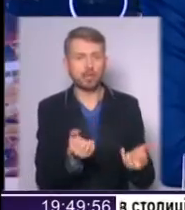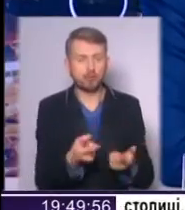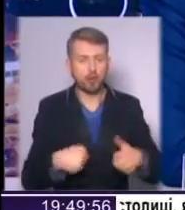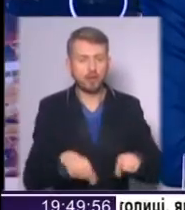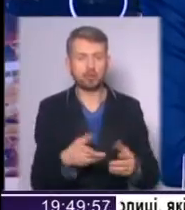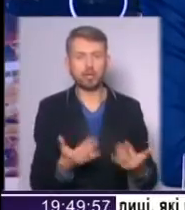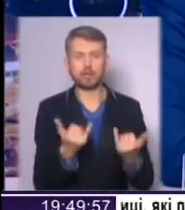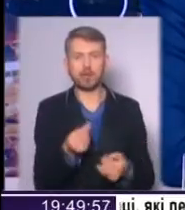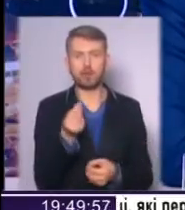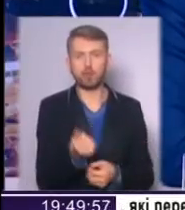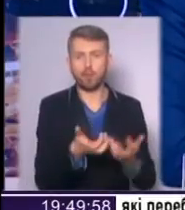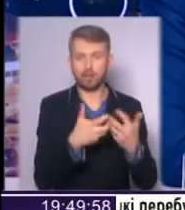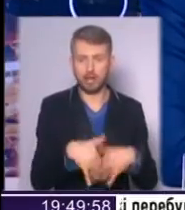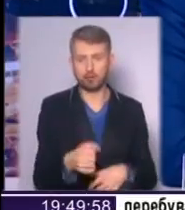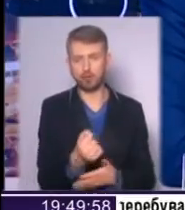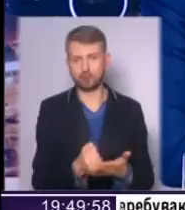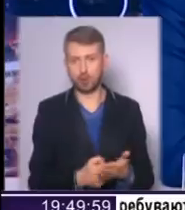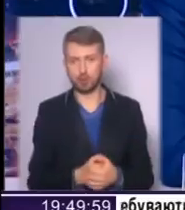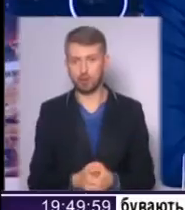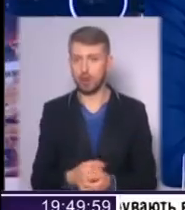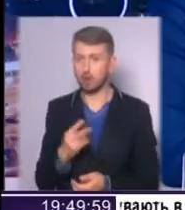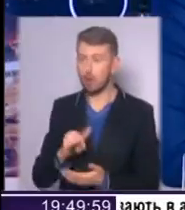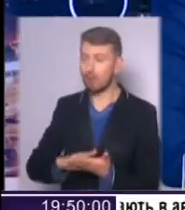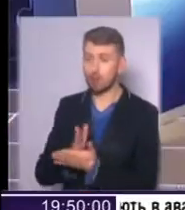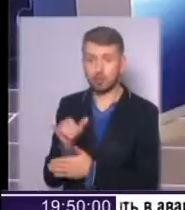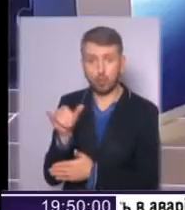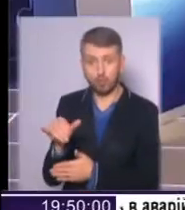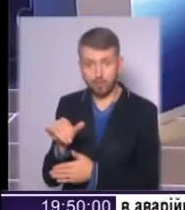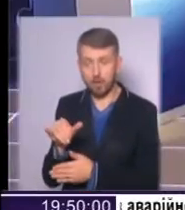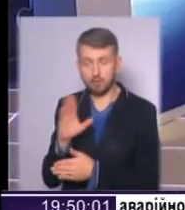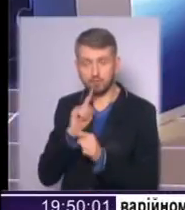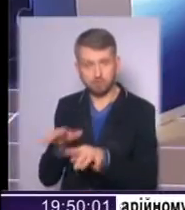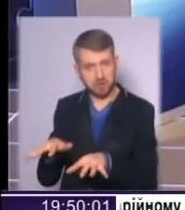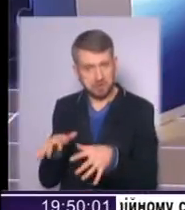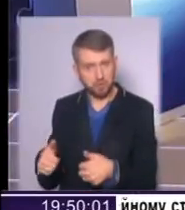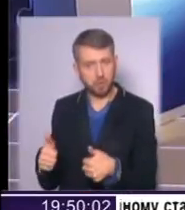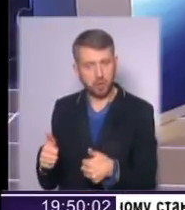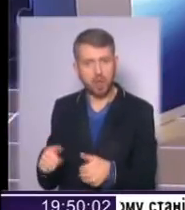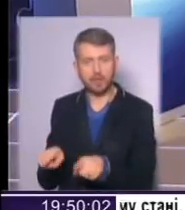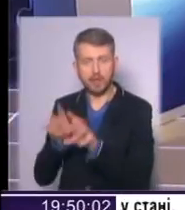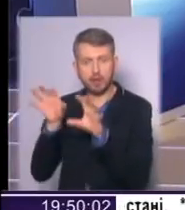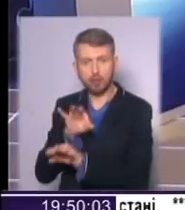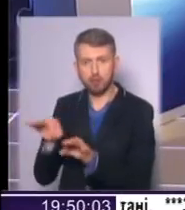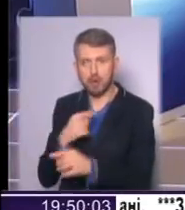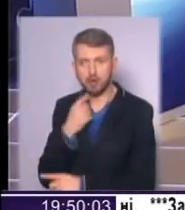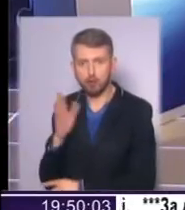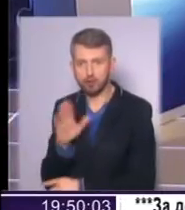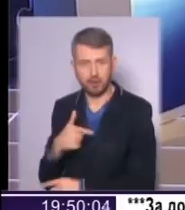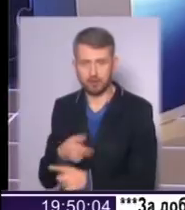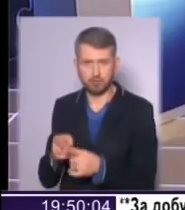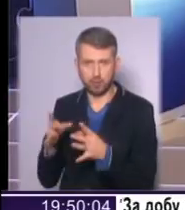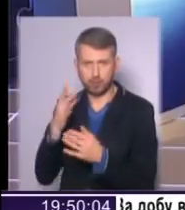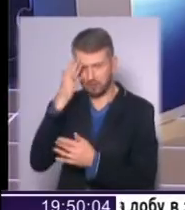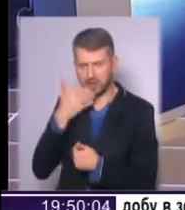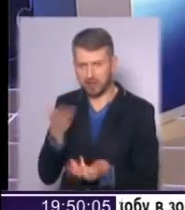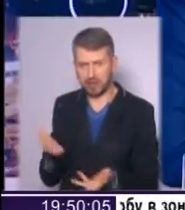зараз закуповує техніку та озброєння. Пане Іване, ну політика у вас там під куполом політика, але знаєте, такі законопроекти не голосувати, то просто знаєте, сенсу немає. От ви